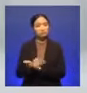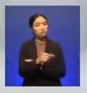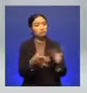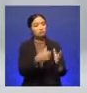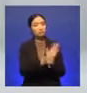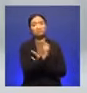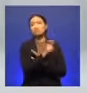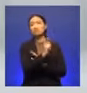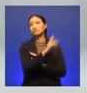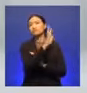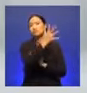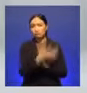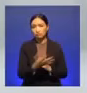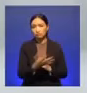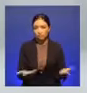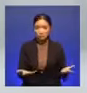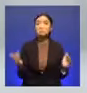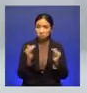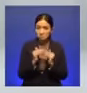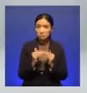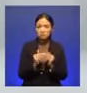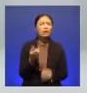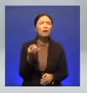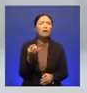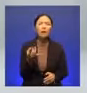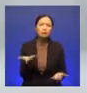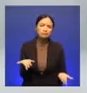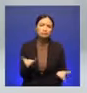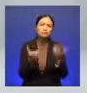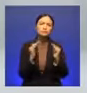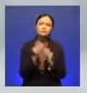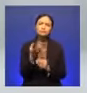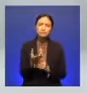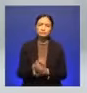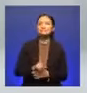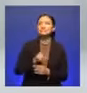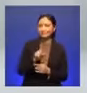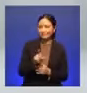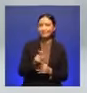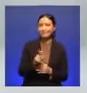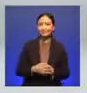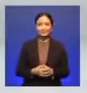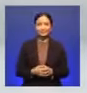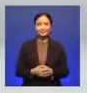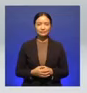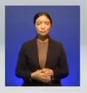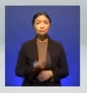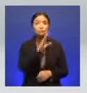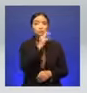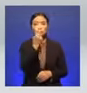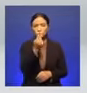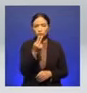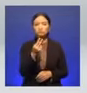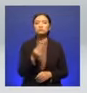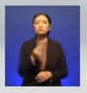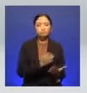ำถามนี้มาโดยตลอดนะคะว่าความเป็นธรรมเนี่ยคืออะไรต้องเรียนถามอาจารย์ค่ะ คือถ้าเรามองแบบนี้เราอาจจะต้องมองให้ครบ